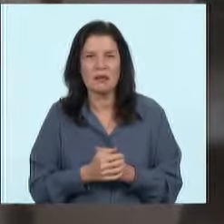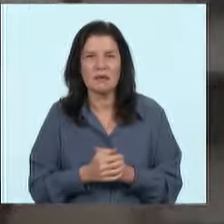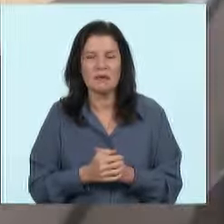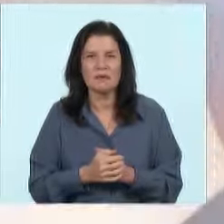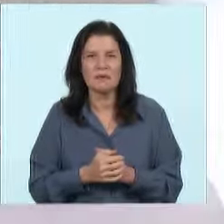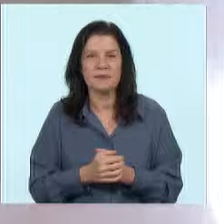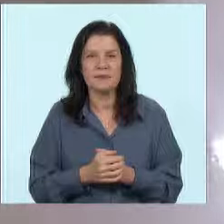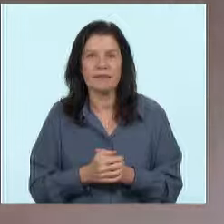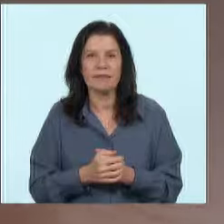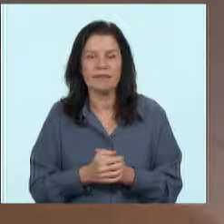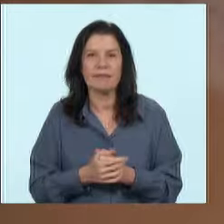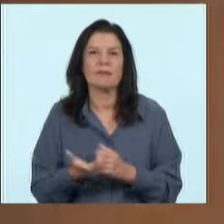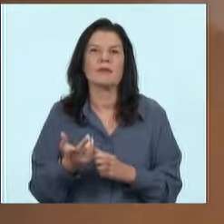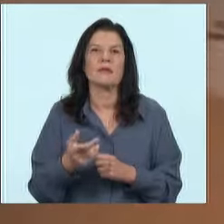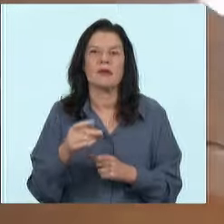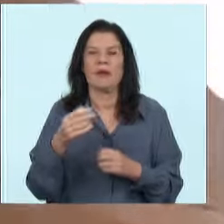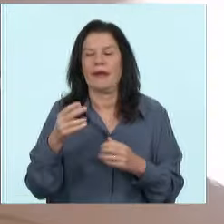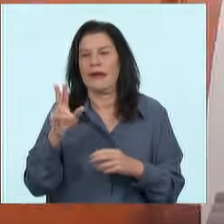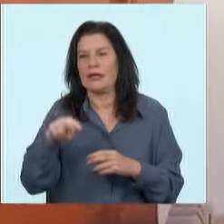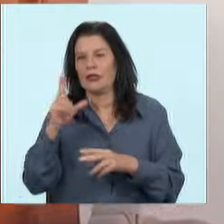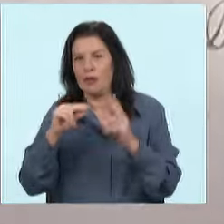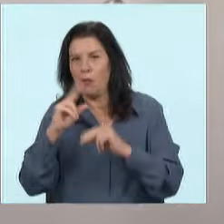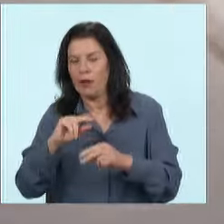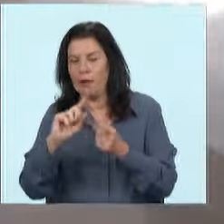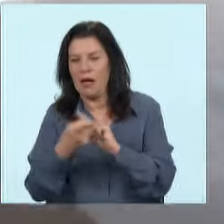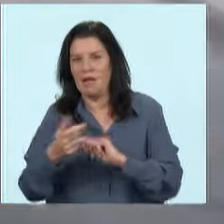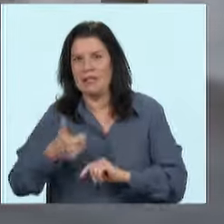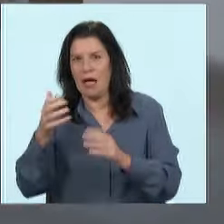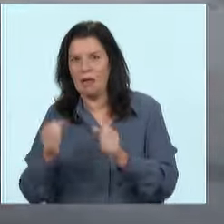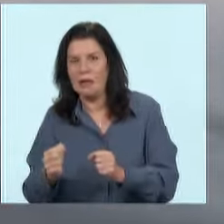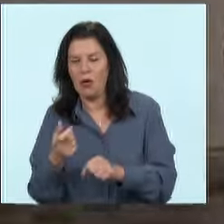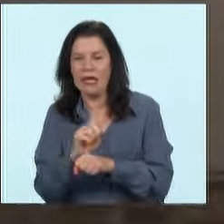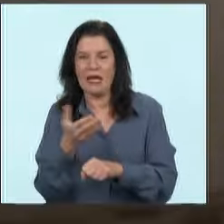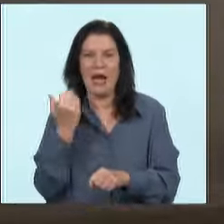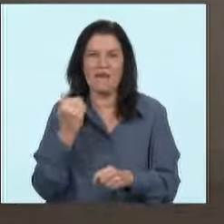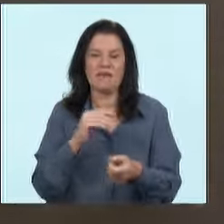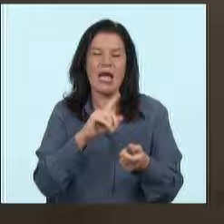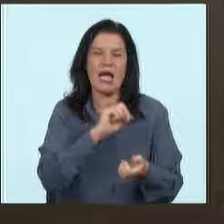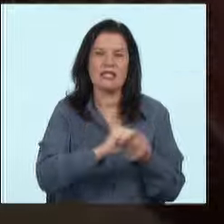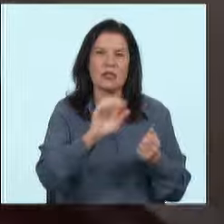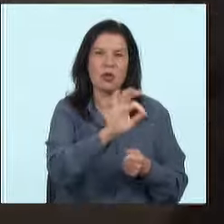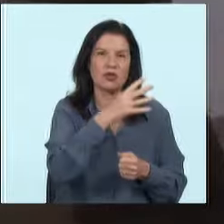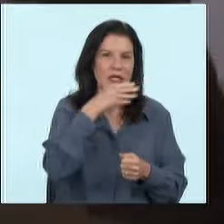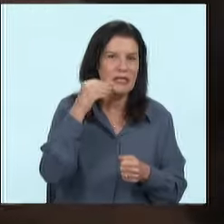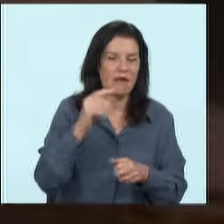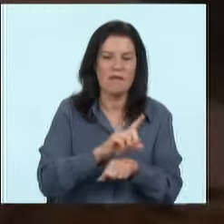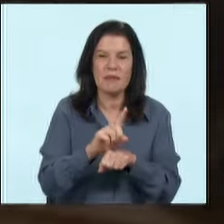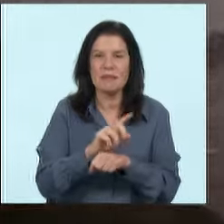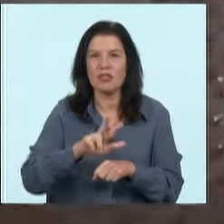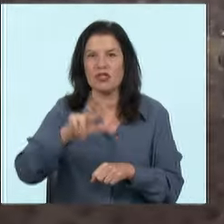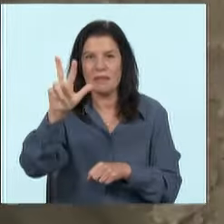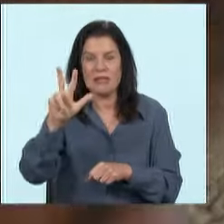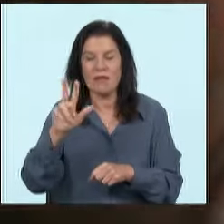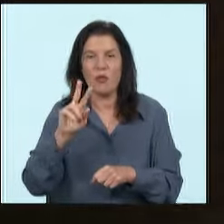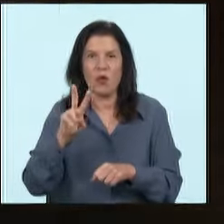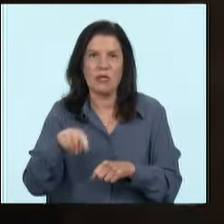בין דיבורים על החלפת שר ביטחון, רגע לפני חיסולו של נסראללה, ובזמן שמלחמה בצפון שוב מנשבת, פגשנו בעזה את